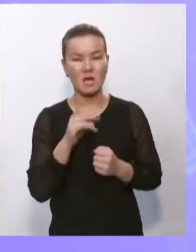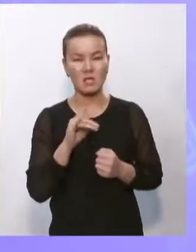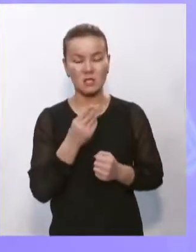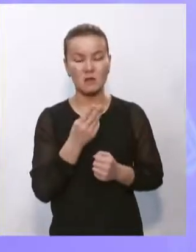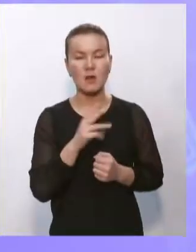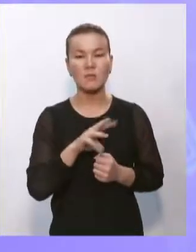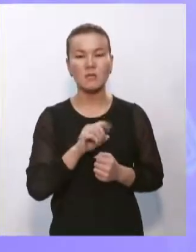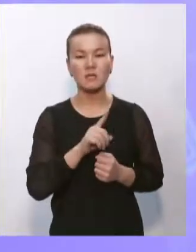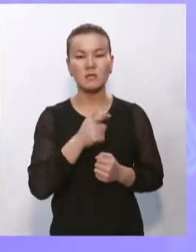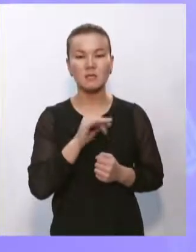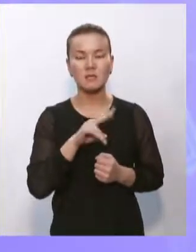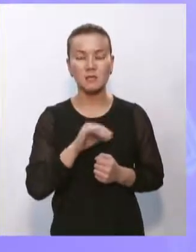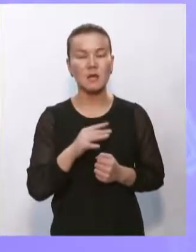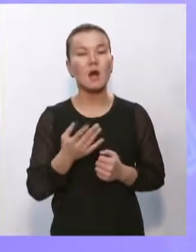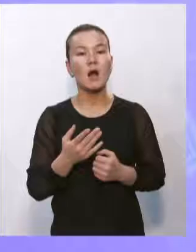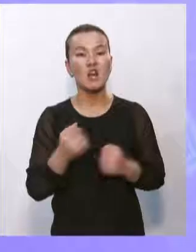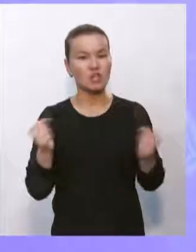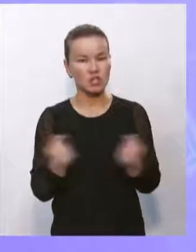Кышында аба ырайы суук болот.